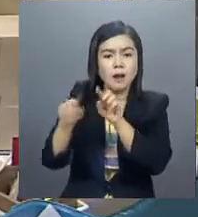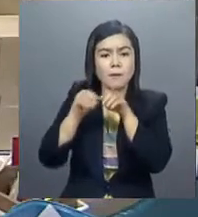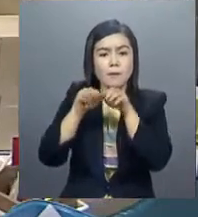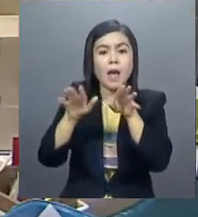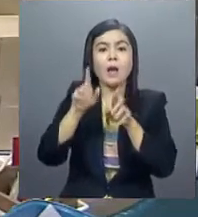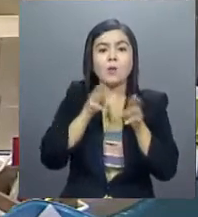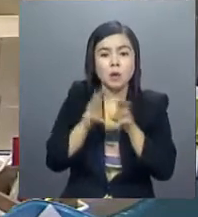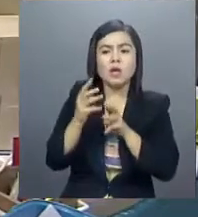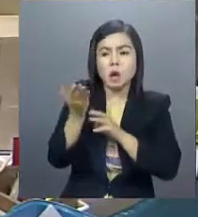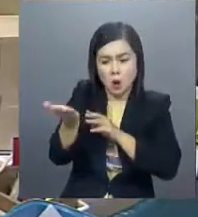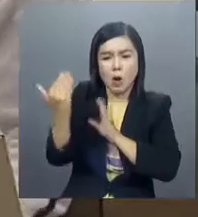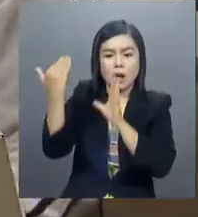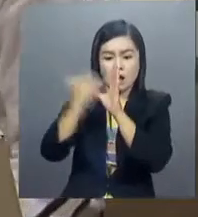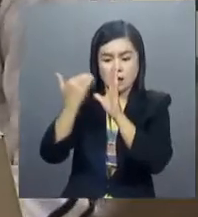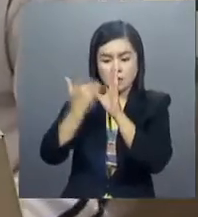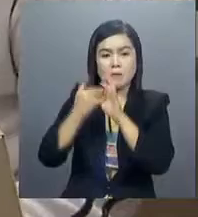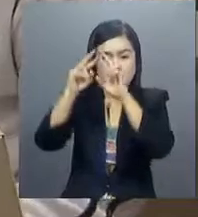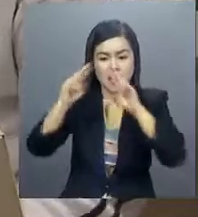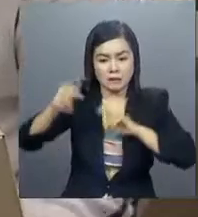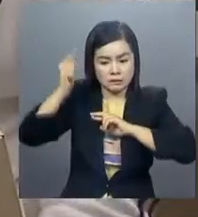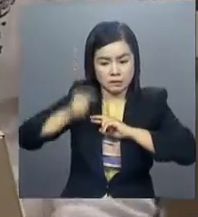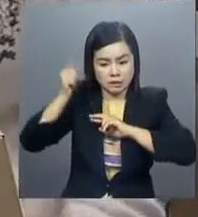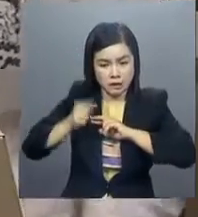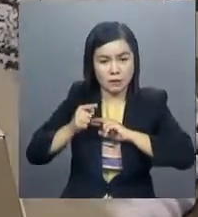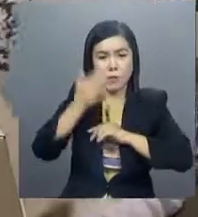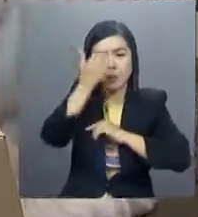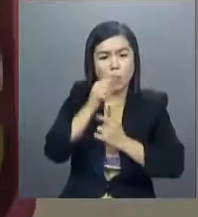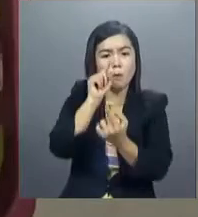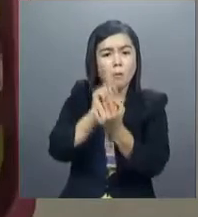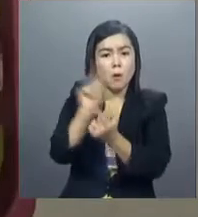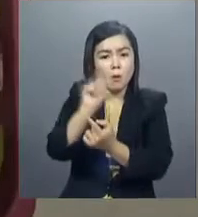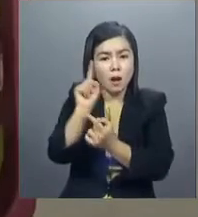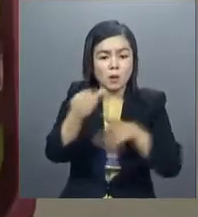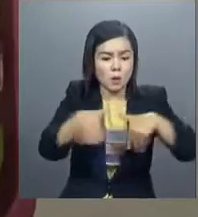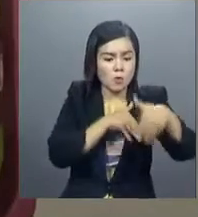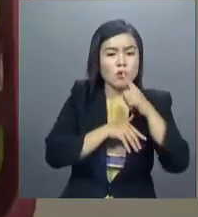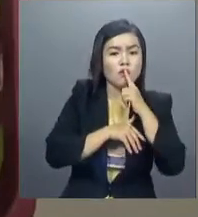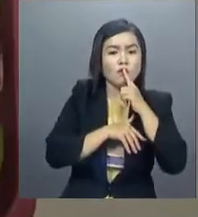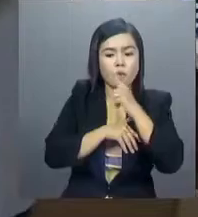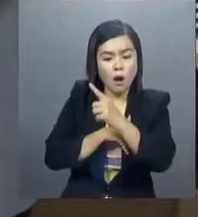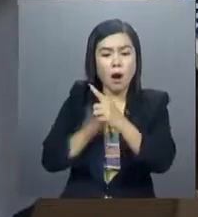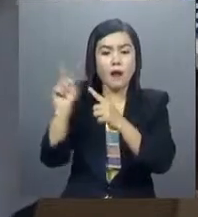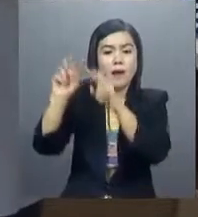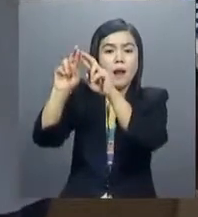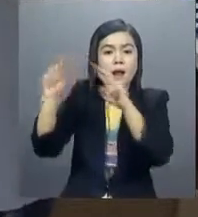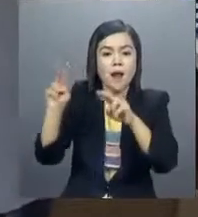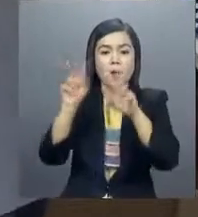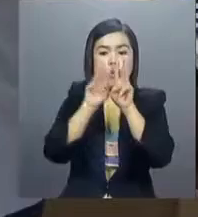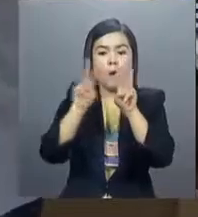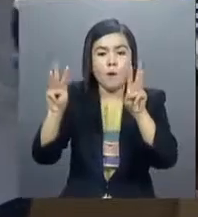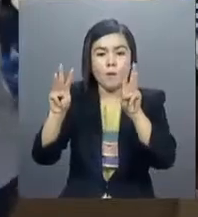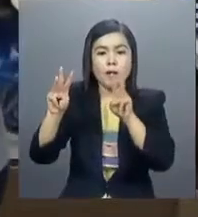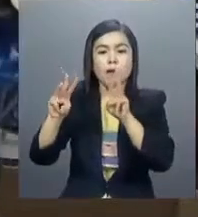ดทะเบียนเพื่อยืนยันการมีตัวตนเนื่องจากพบว่าปัญหาร้องเรียนส่วนใหญ่เกิดจากร้านค้าที่ไม่จดทะเบีย